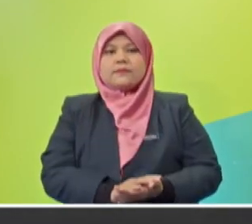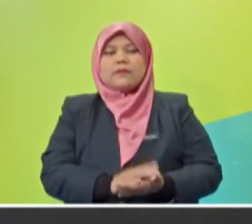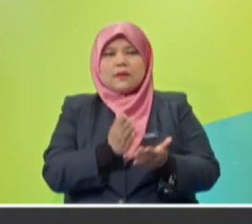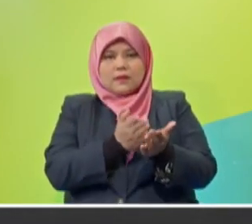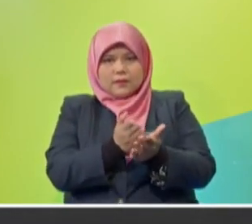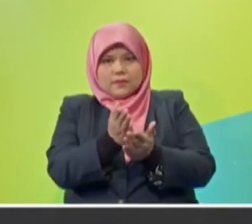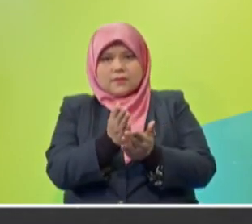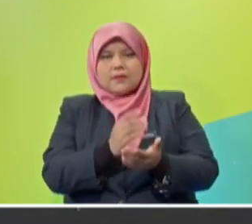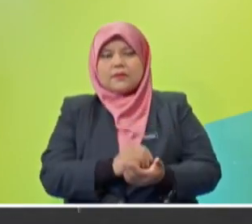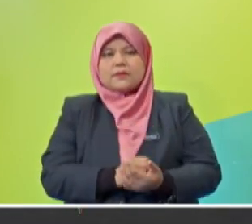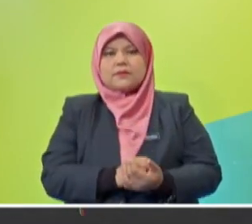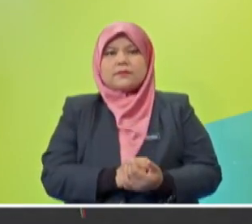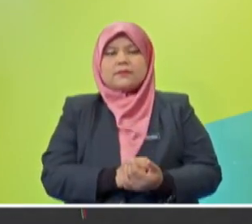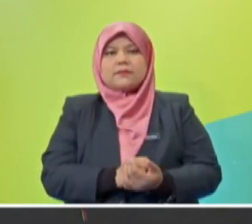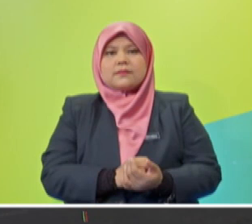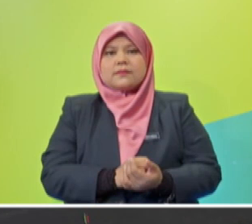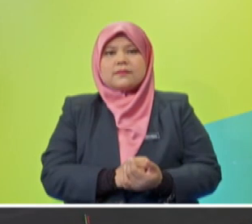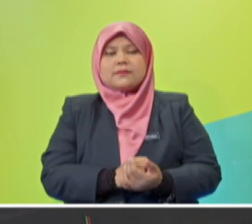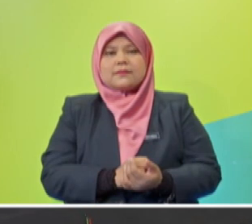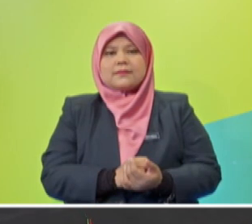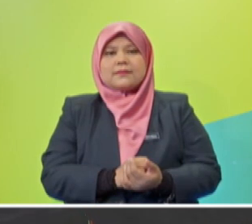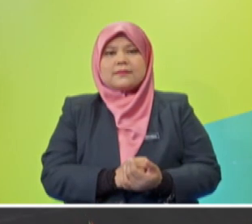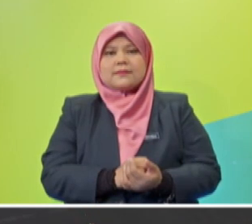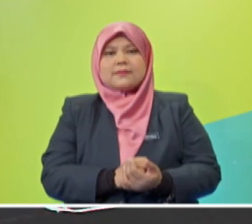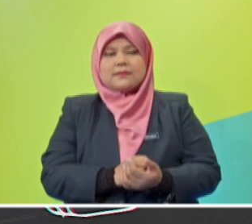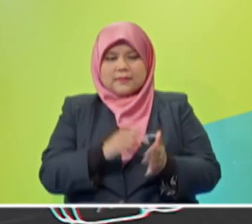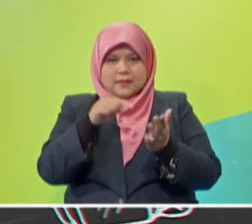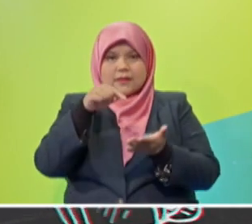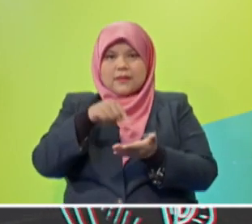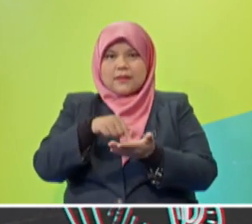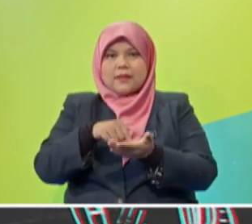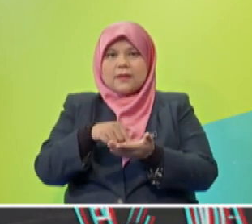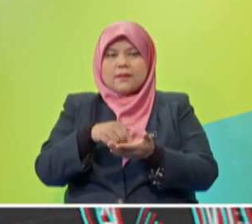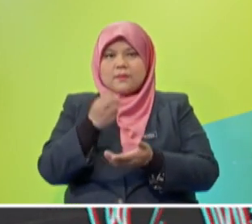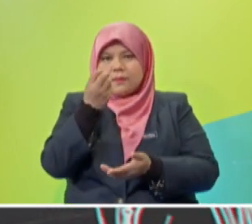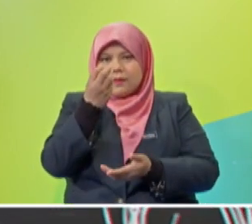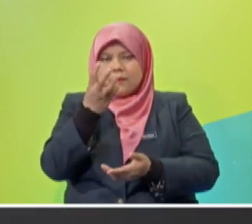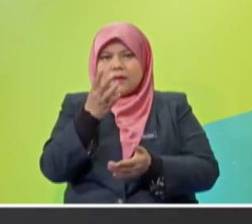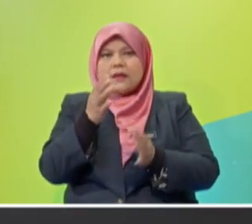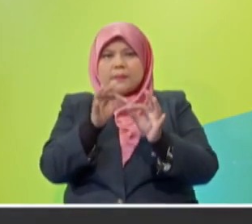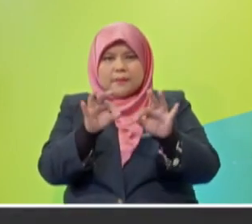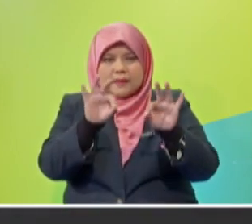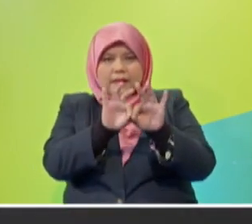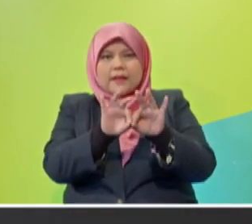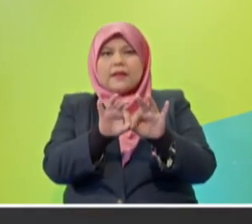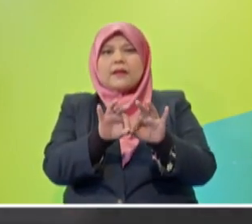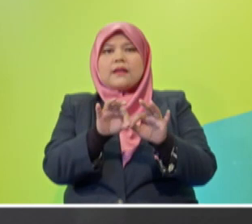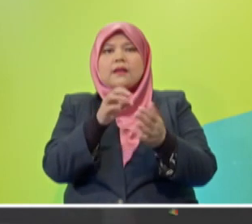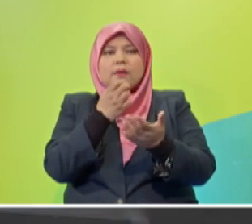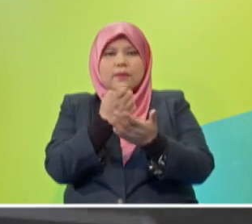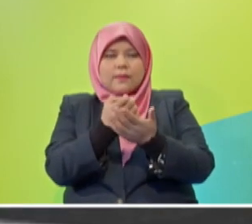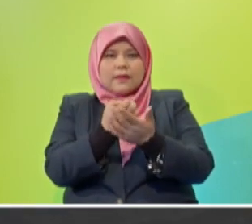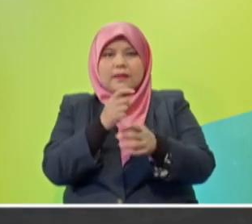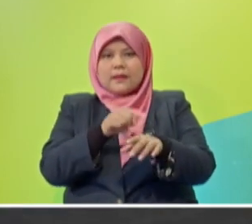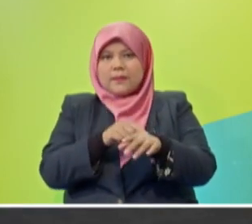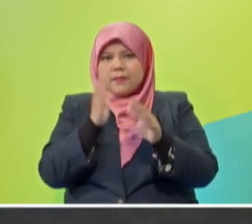teruskan. Okey, baiklah. Ini adalah beberapa kepentingan kegiatan ekonomi yang terdapat di Malaysia. Apa